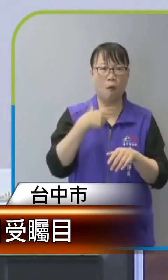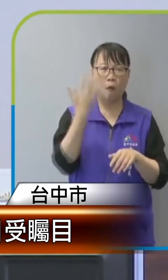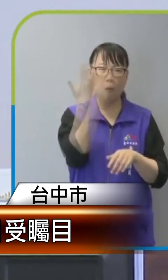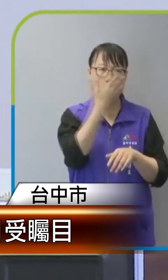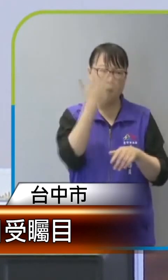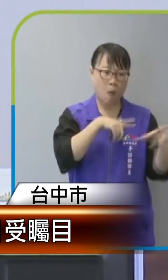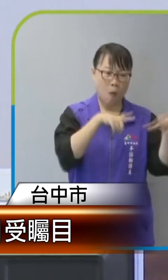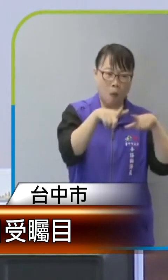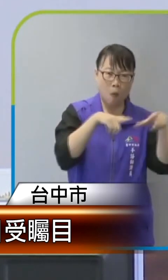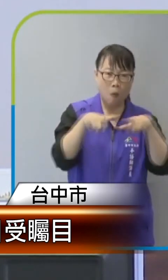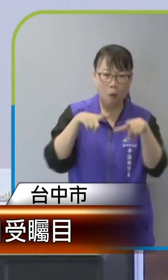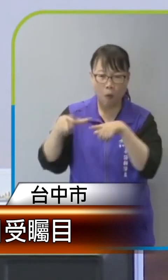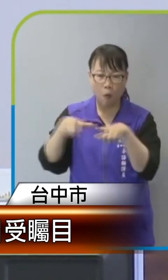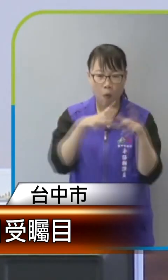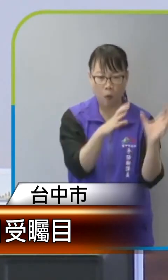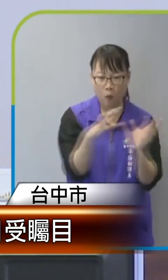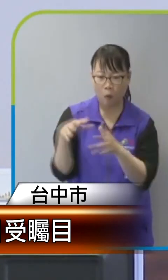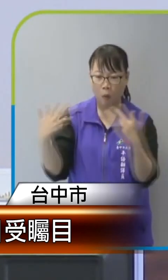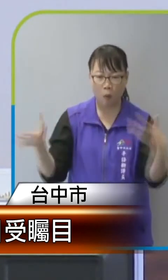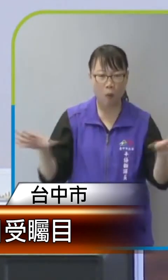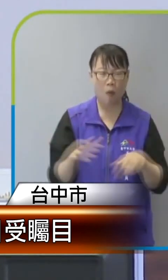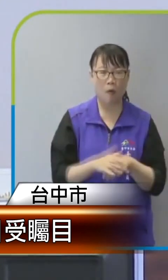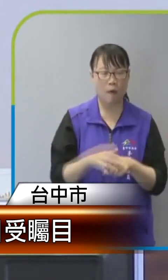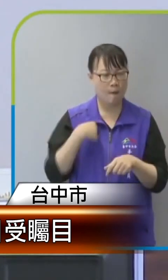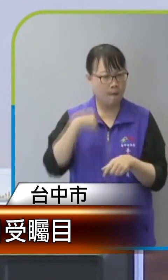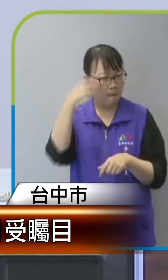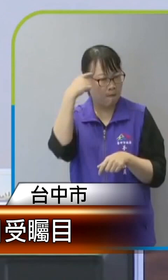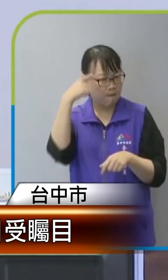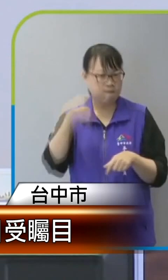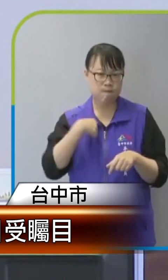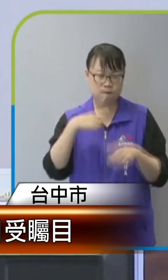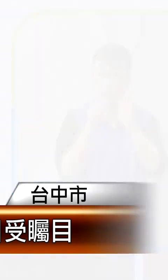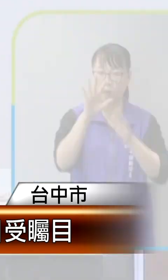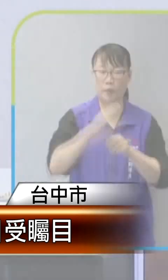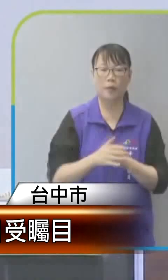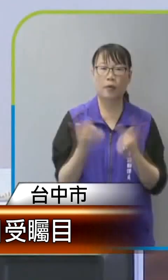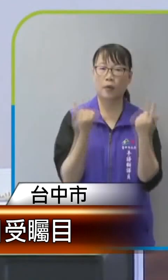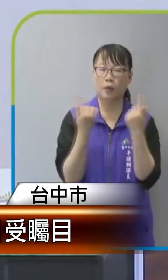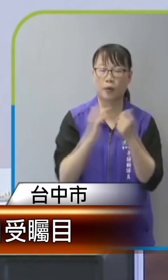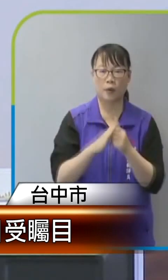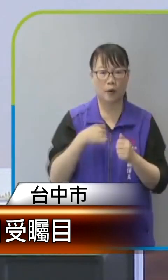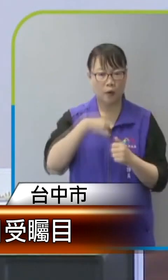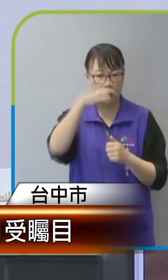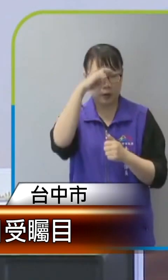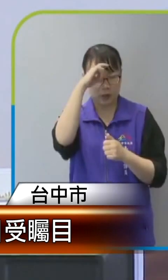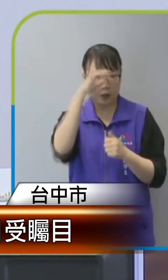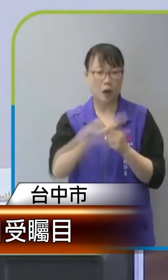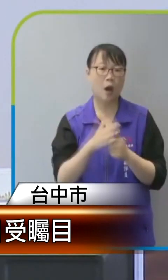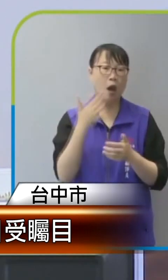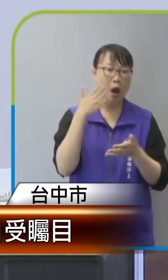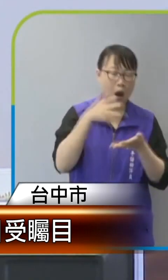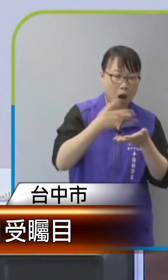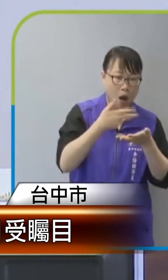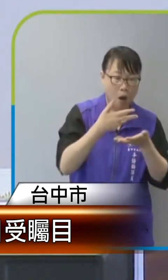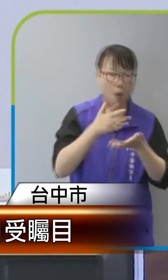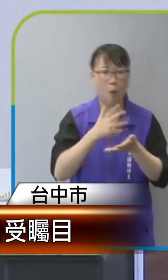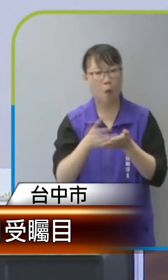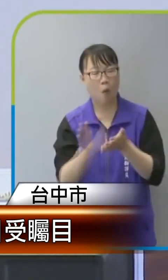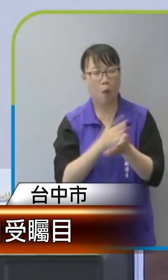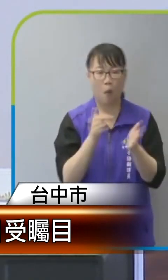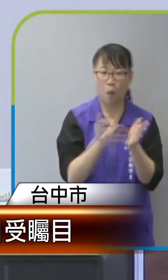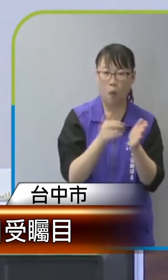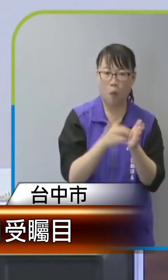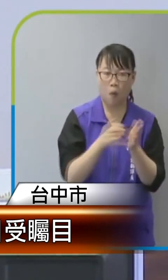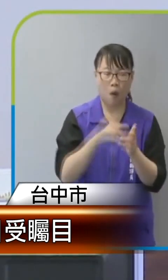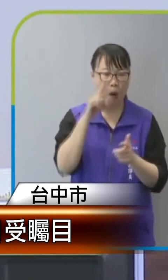的公园，那我们要举行台中市的首届市民野餐日，我们希望大家野餐完以后呢，也一定要